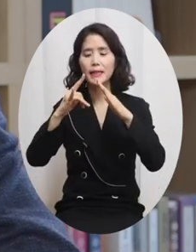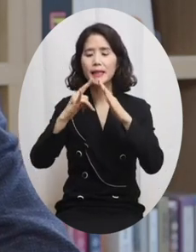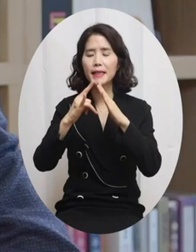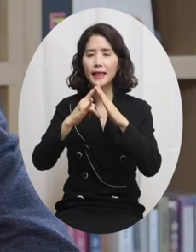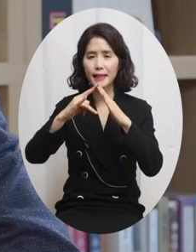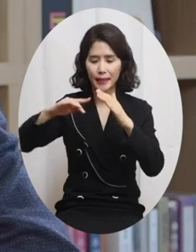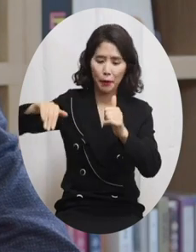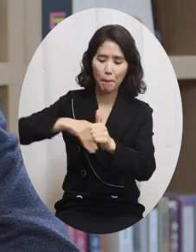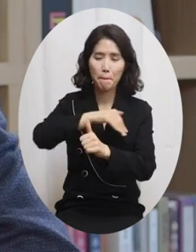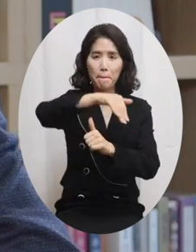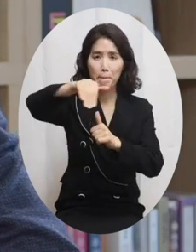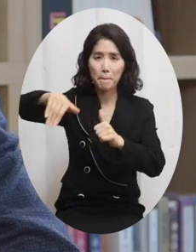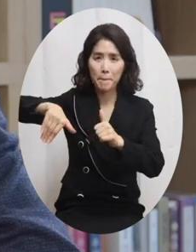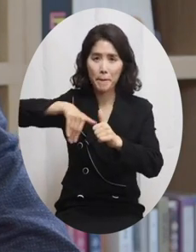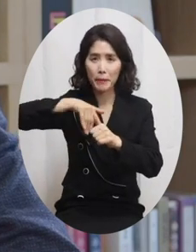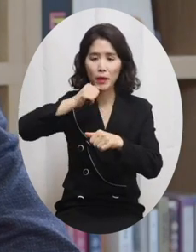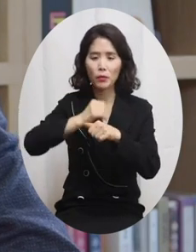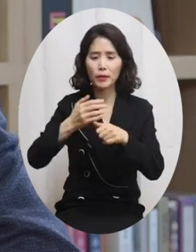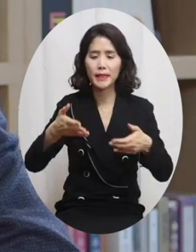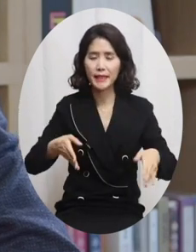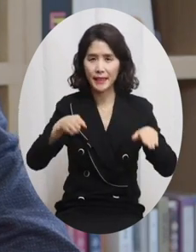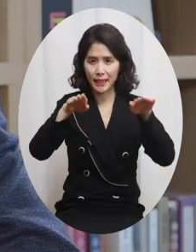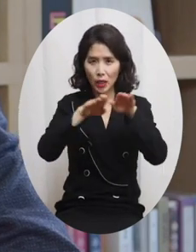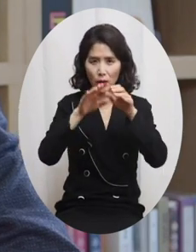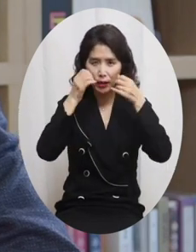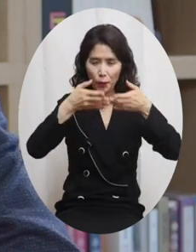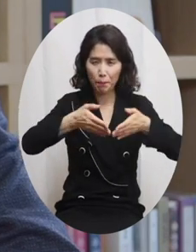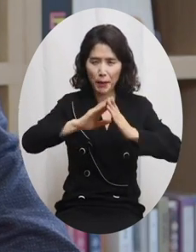주변에 여러 가지 시설들이 들어옵니다.